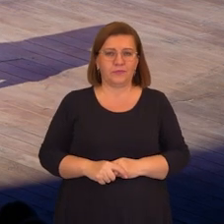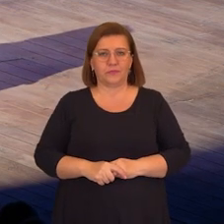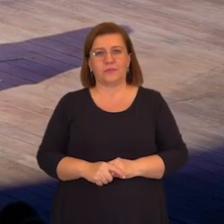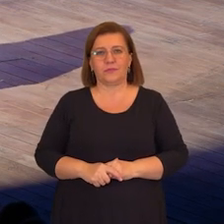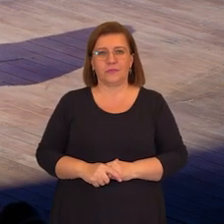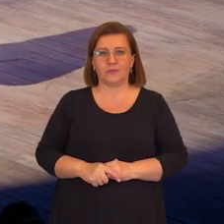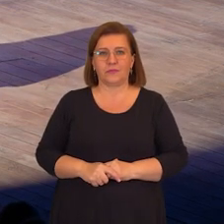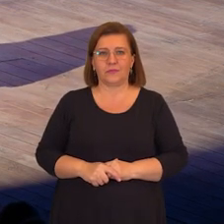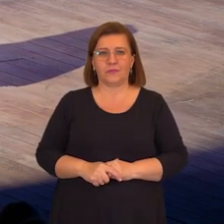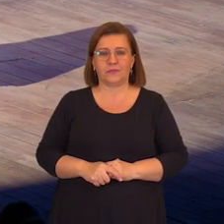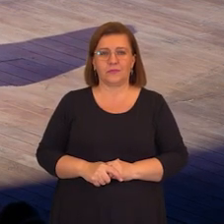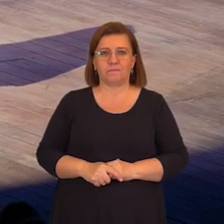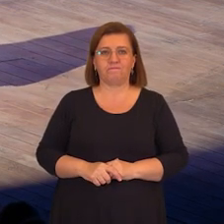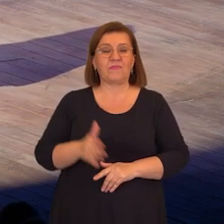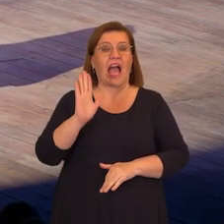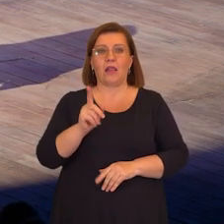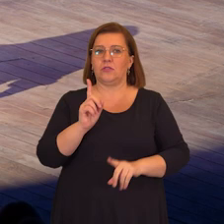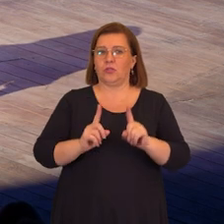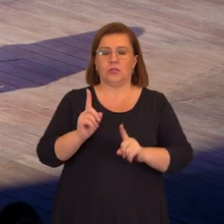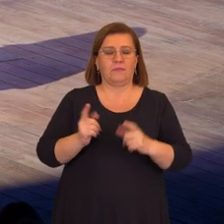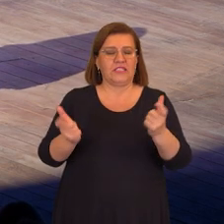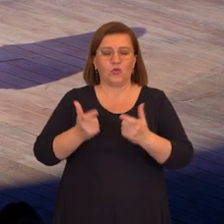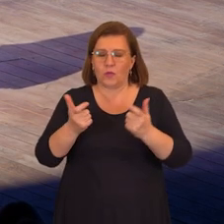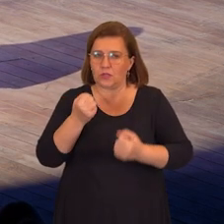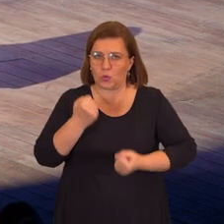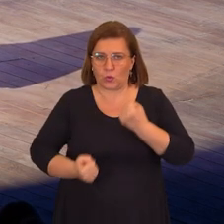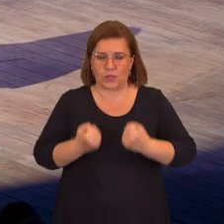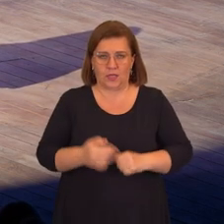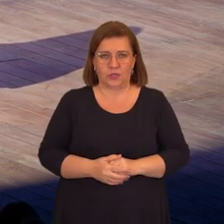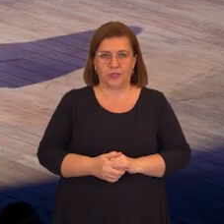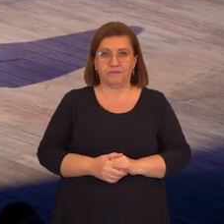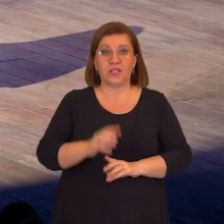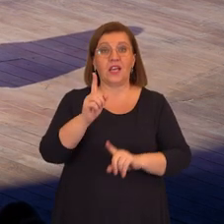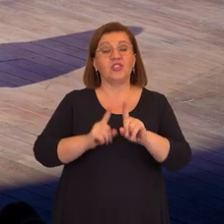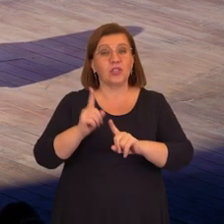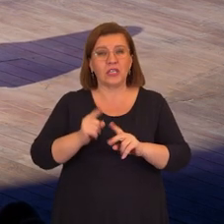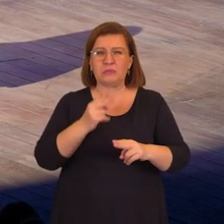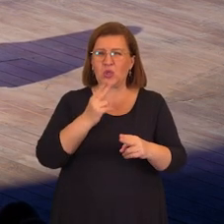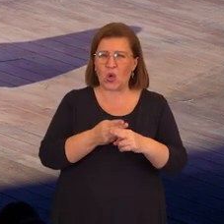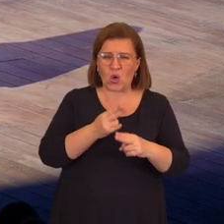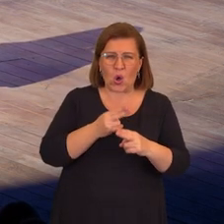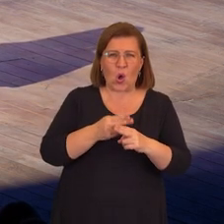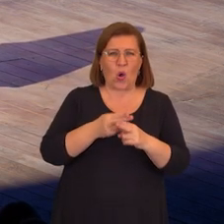Bywają jednak sytuacje trudniejsze. Zgony w wyniku chorób.